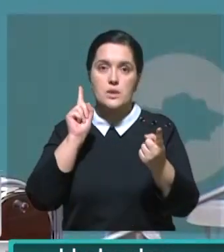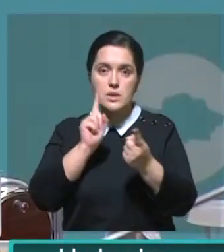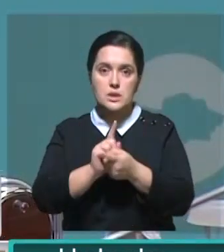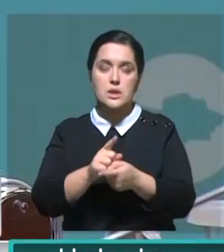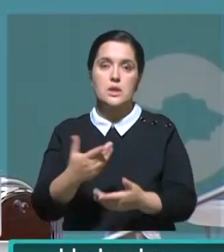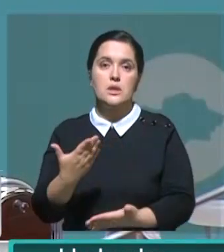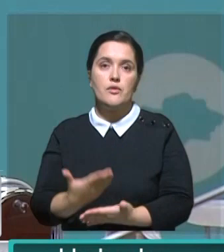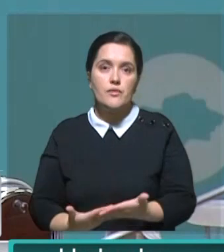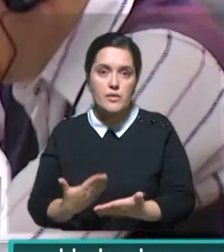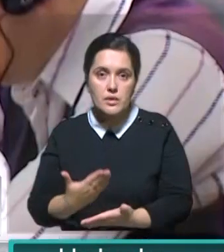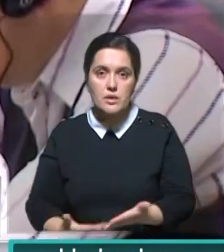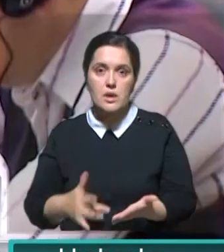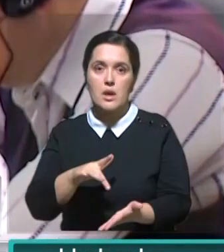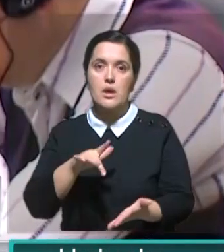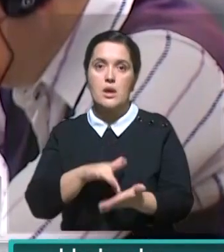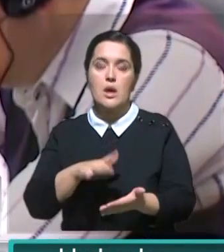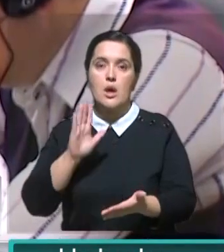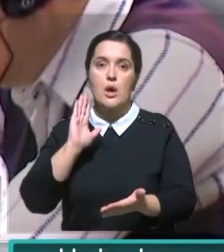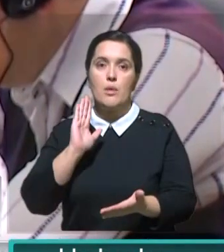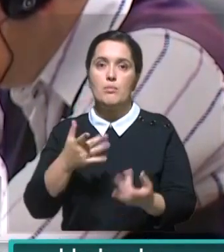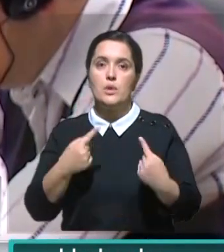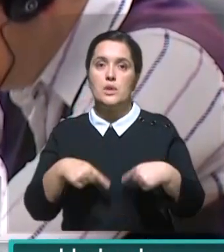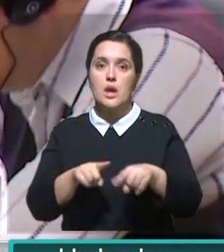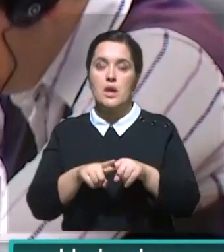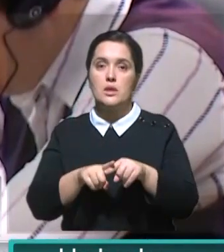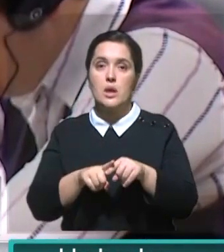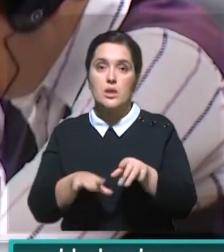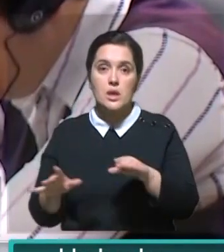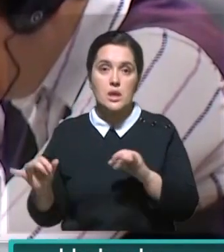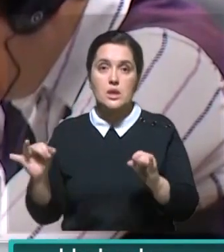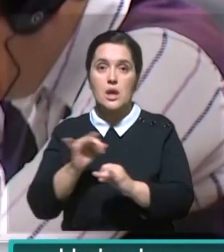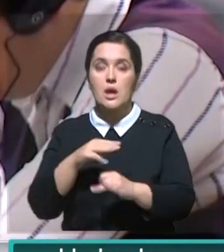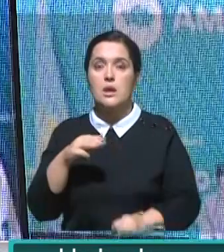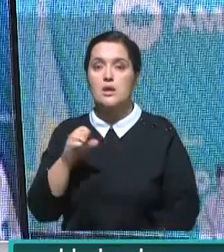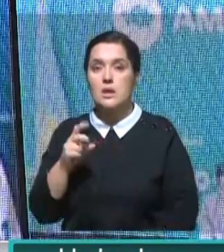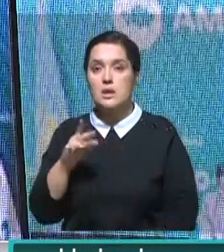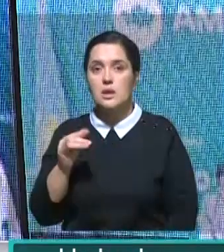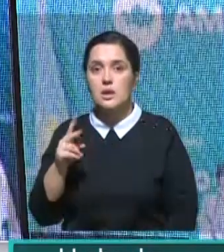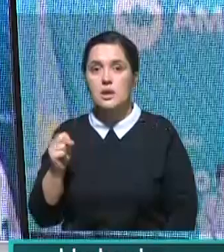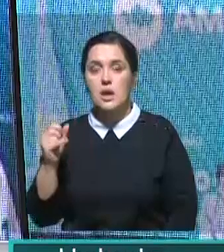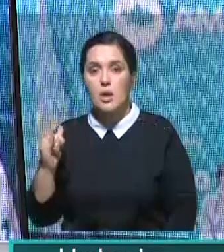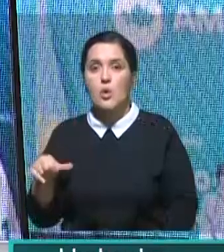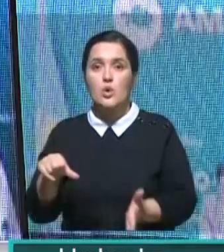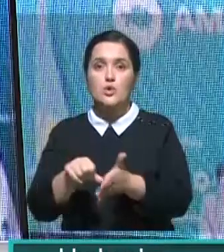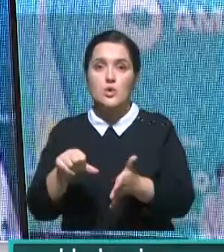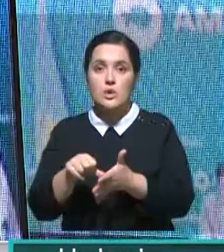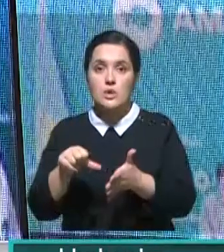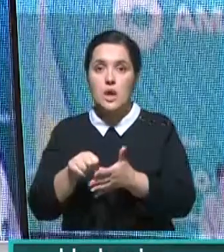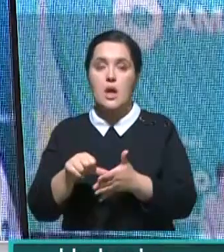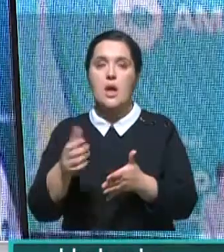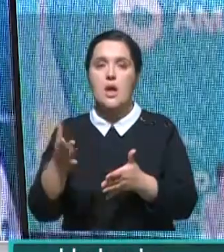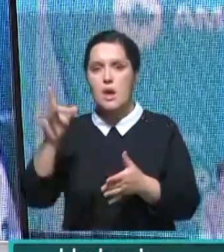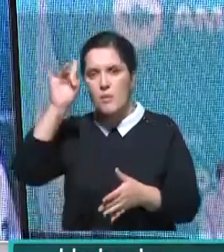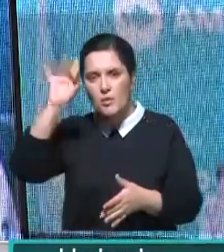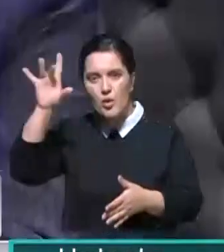проведены экспертные встречи и совещания в регионах. Обсуждение будет организовано и на диалоговой площадке «Талклау» с участием